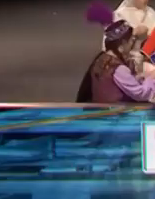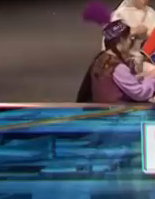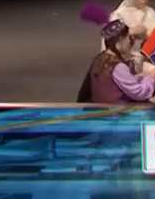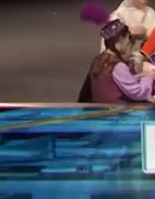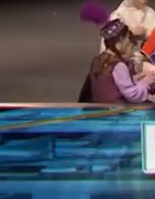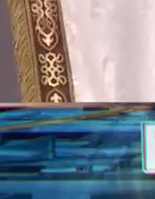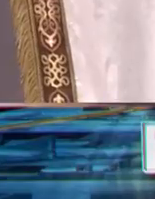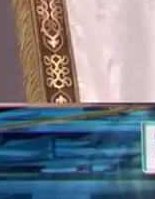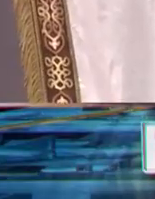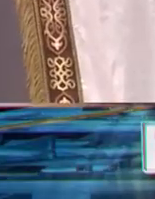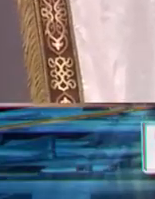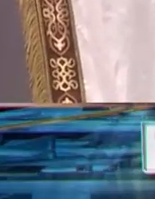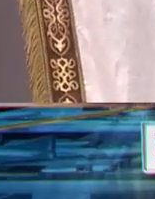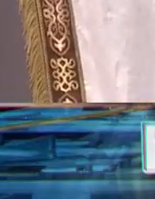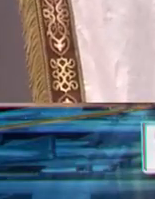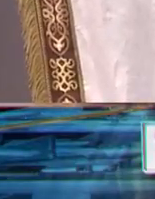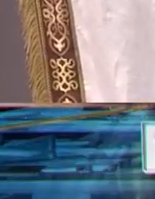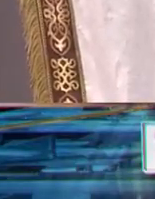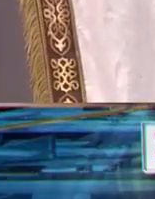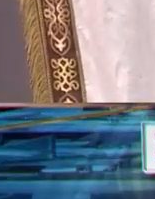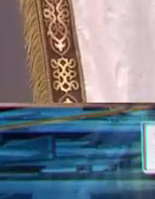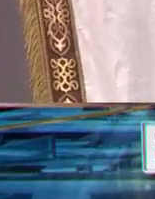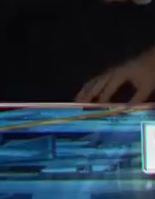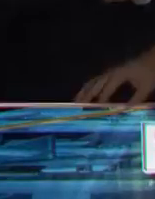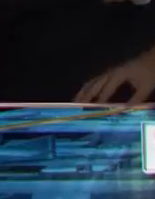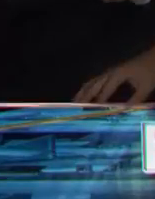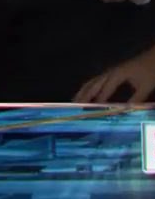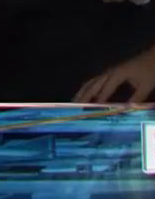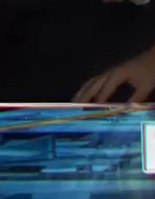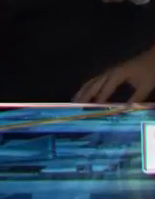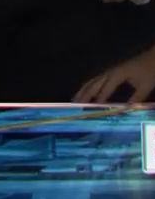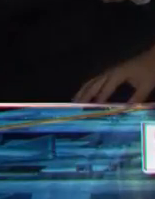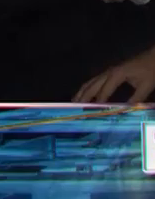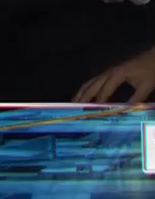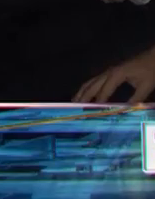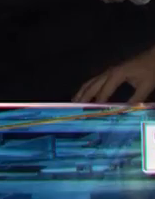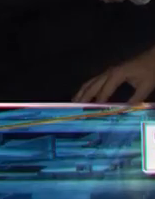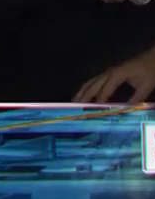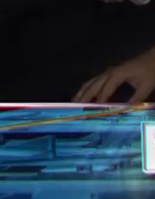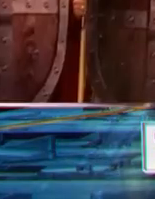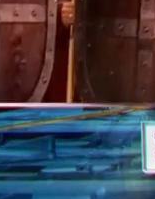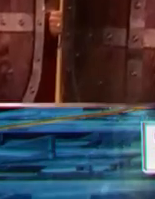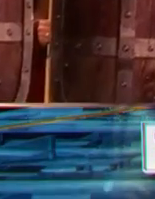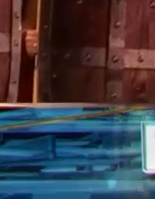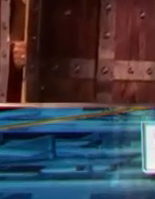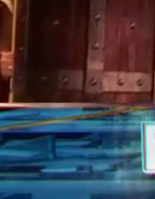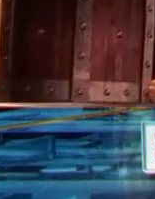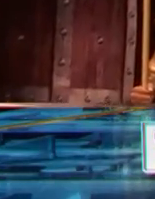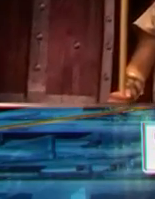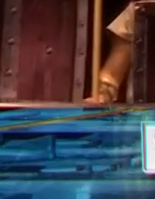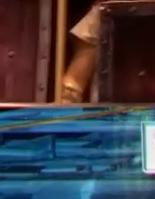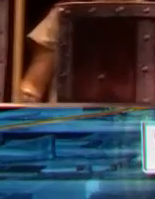Ел іші, өнер кеніші, Қарадала халық театры облыстық драма театр сахнасында өнер көрсетті. Көрермен